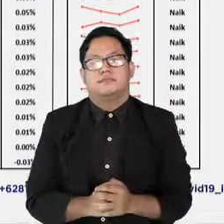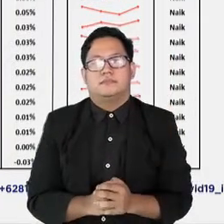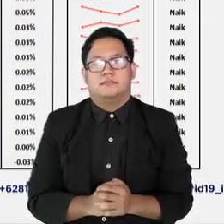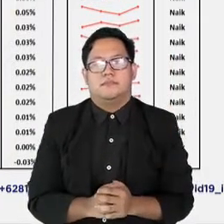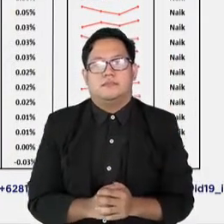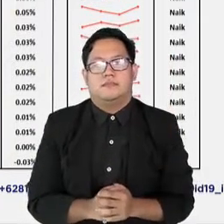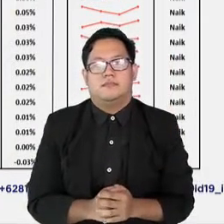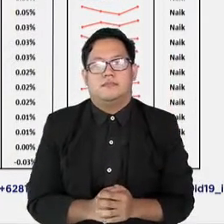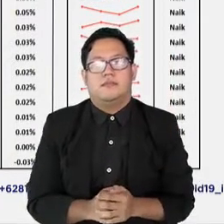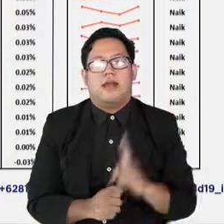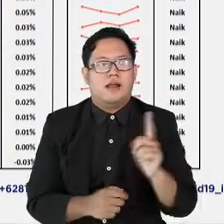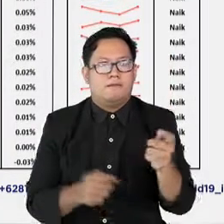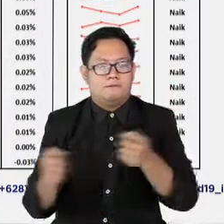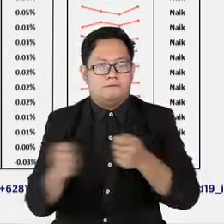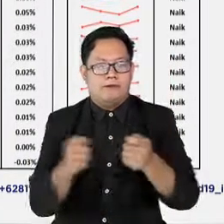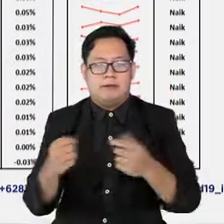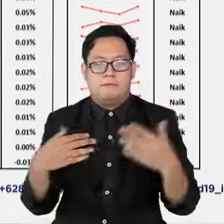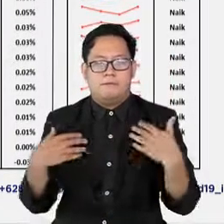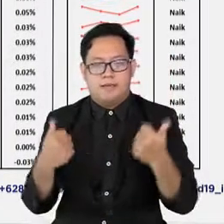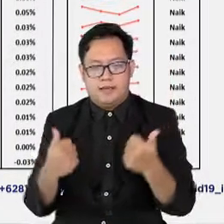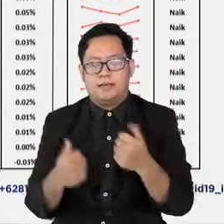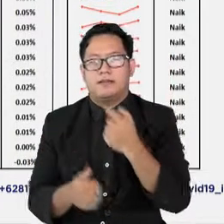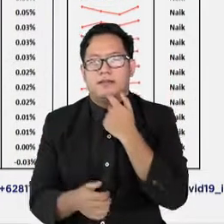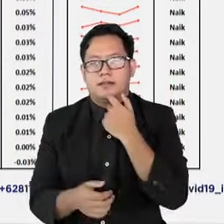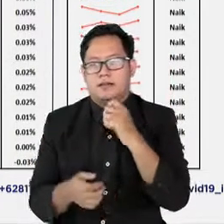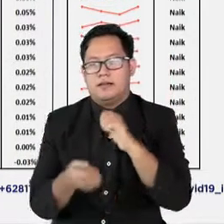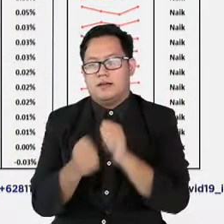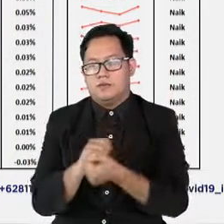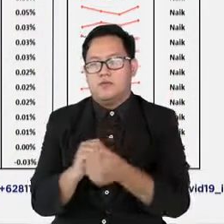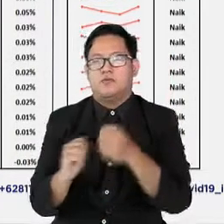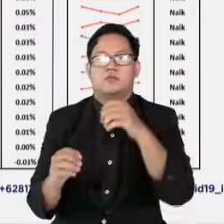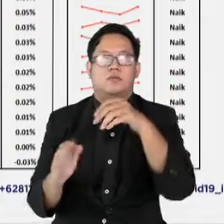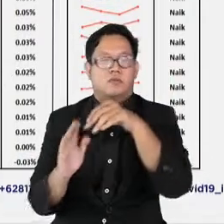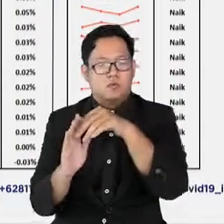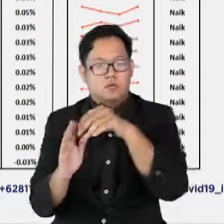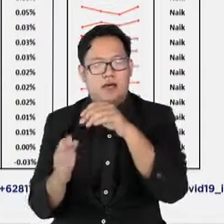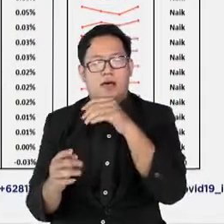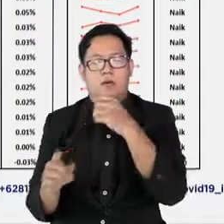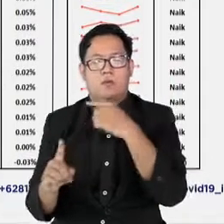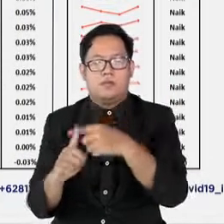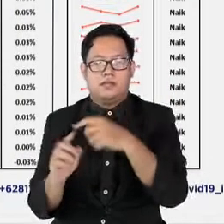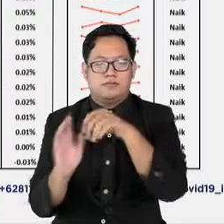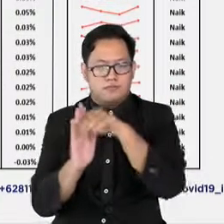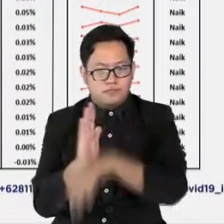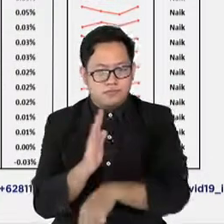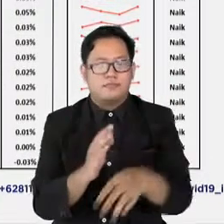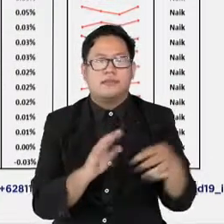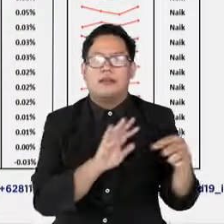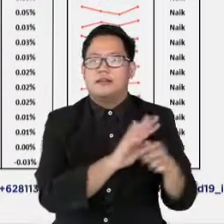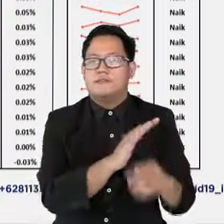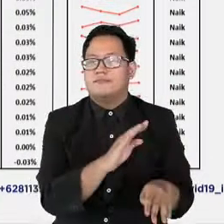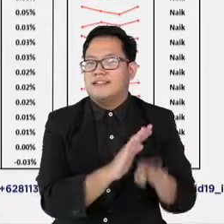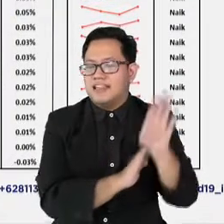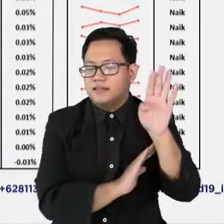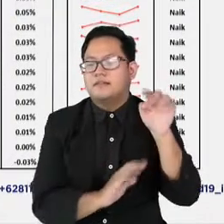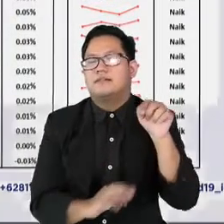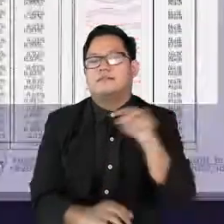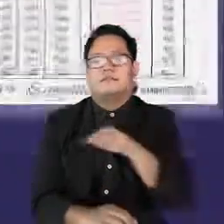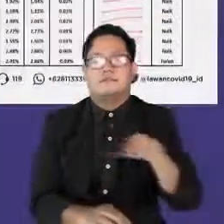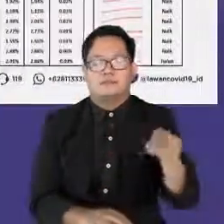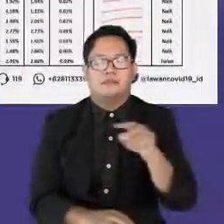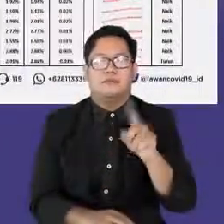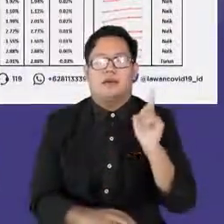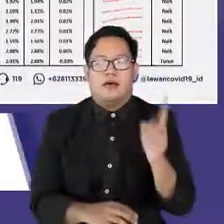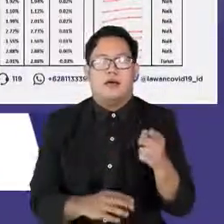pada indikator kasus aktif dan kesembuhan ini adalah kabar baik yang perlu untuk terus dipertahankan kasus aktif